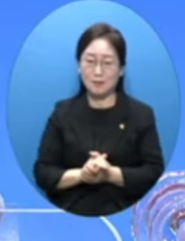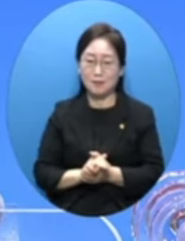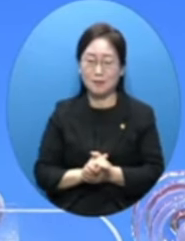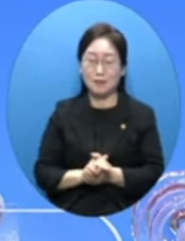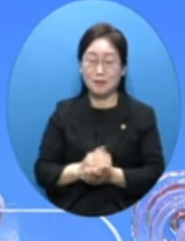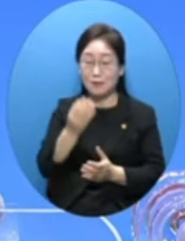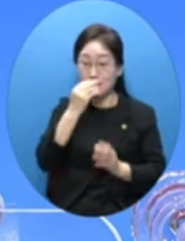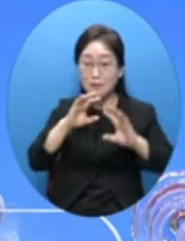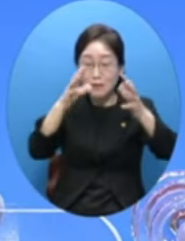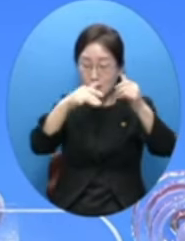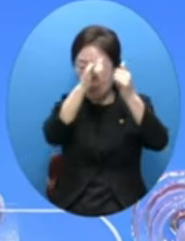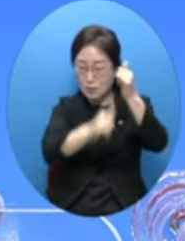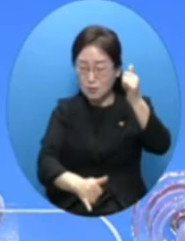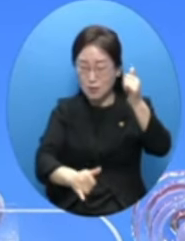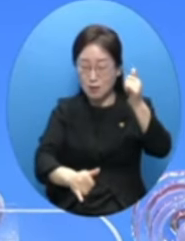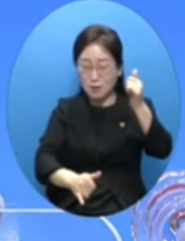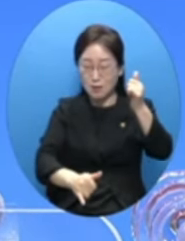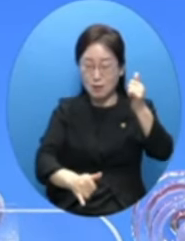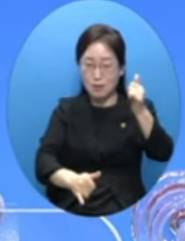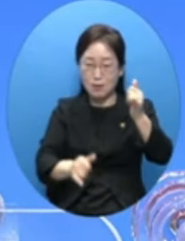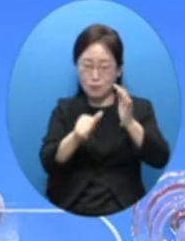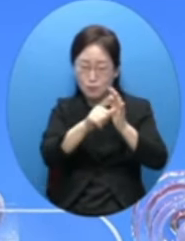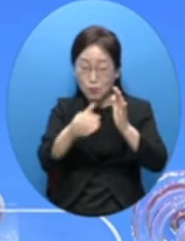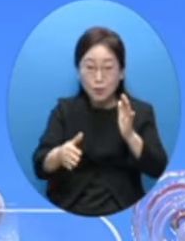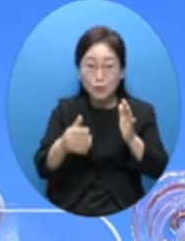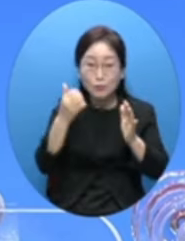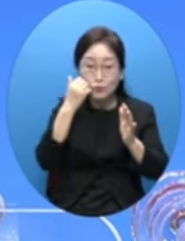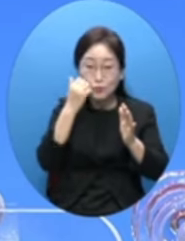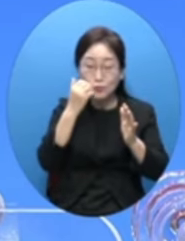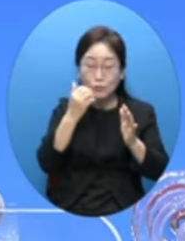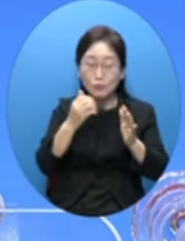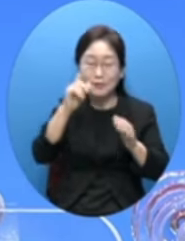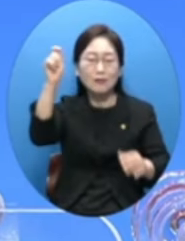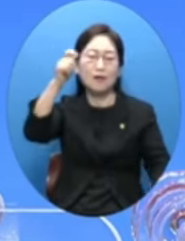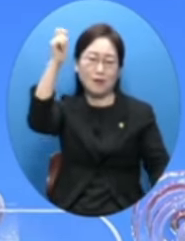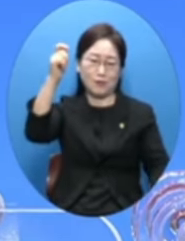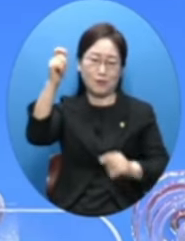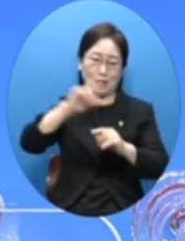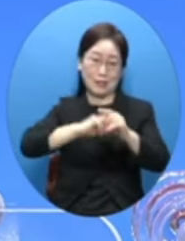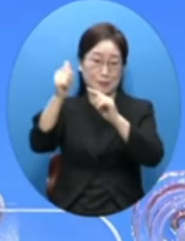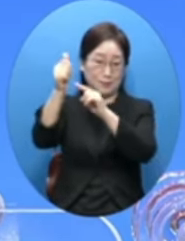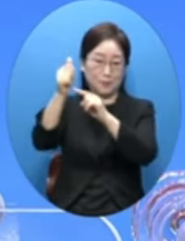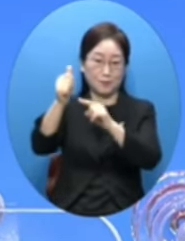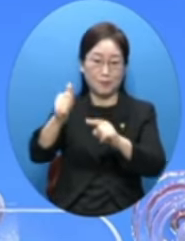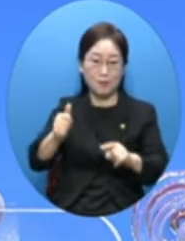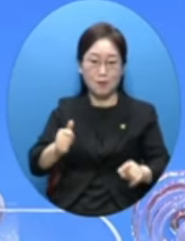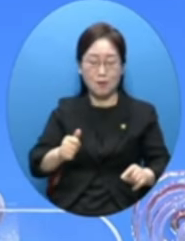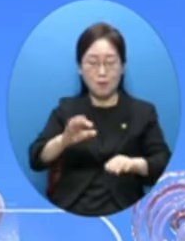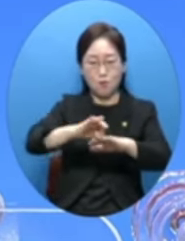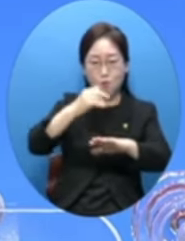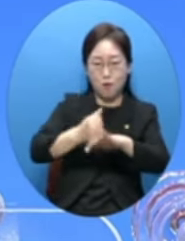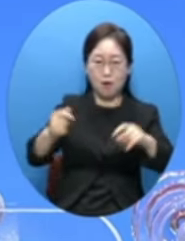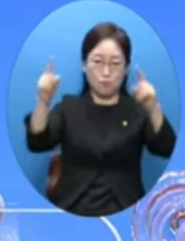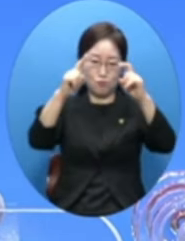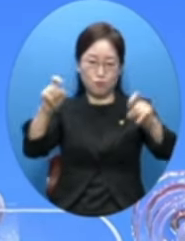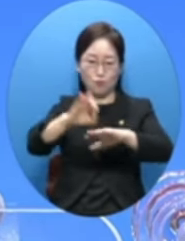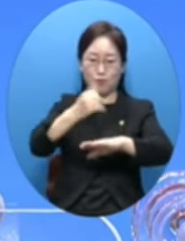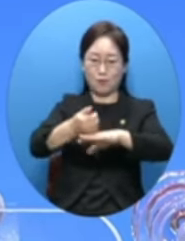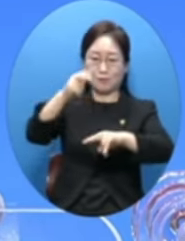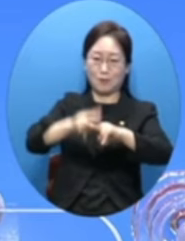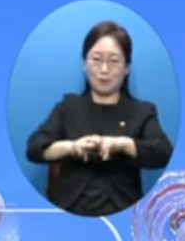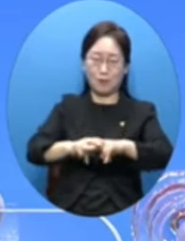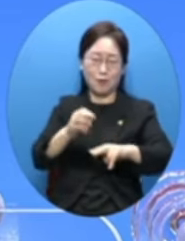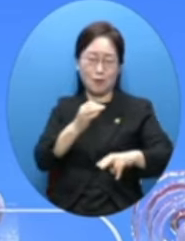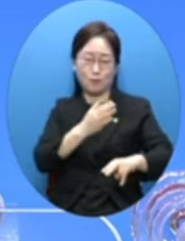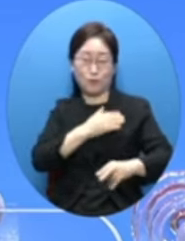이스라엘 역사에 길 남는 성군 다윗은 왕국에서 모든 부귀영화를 누렸지만 그의